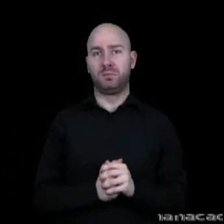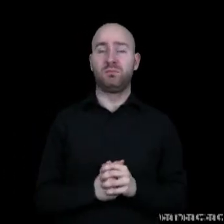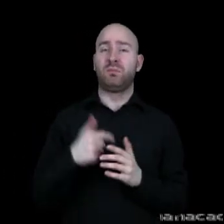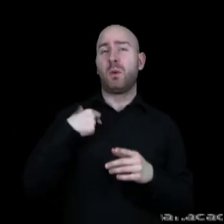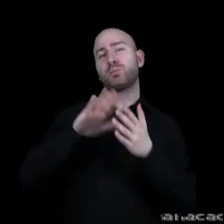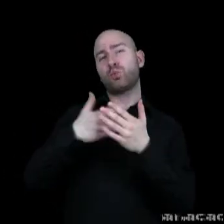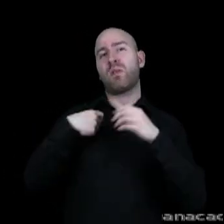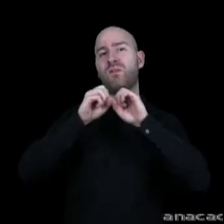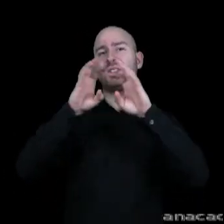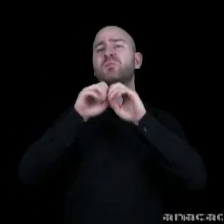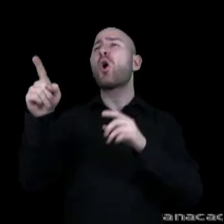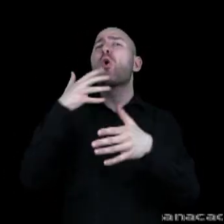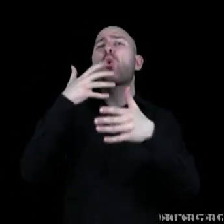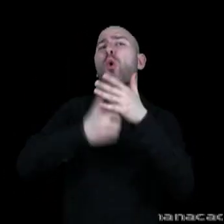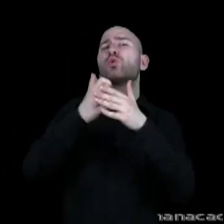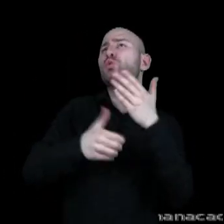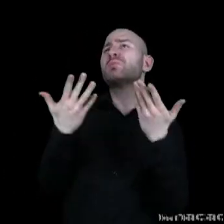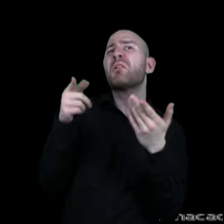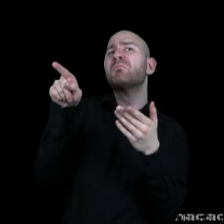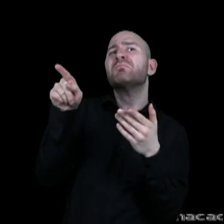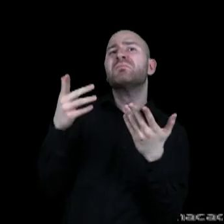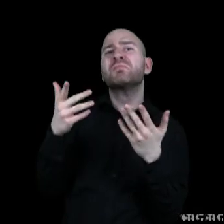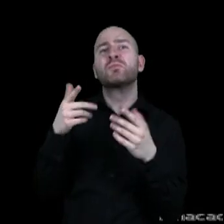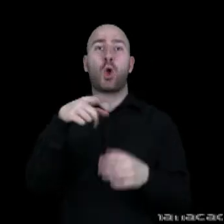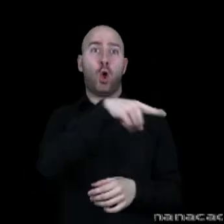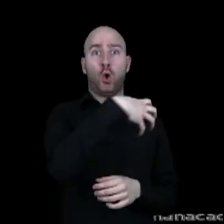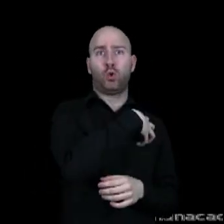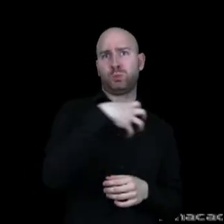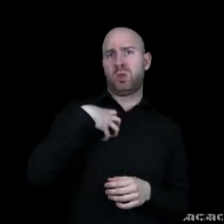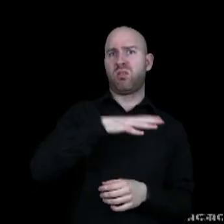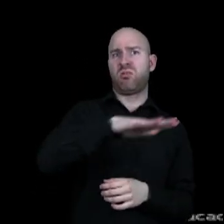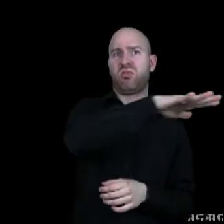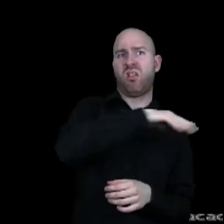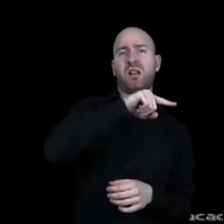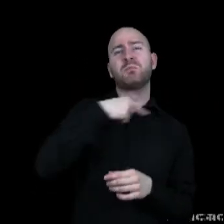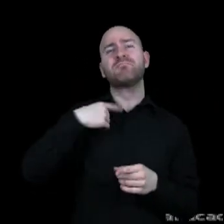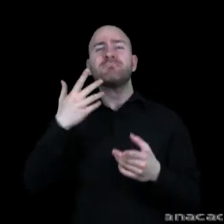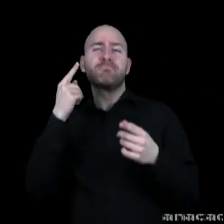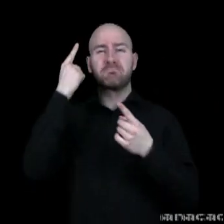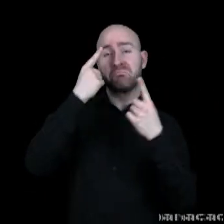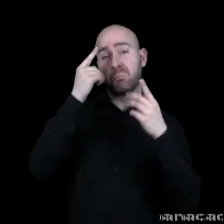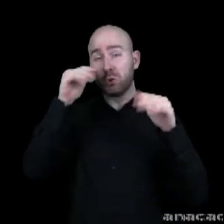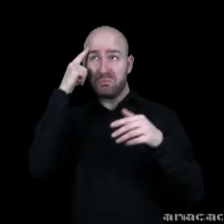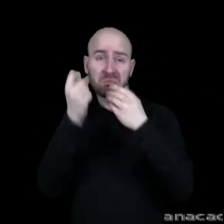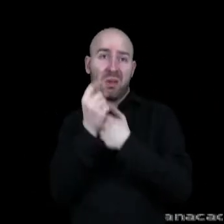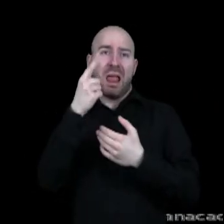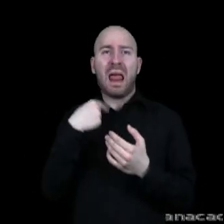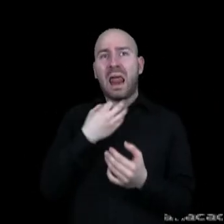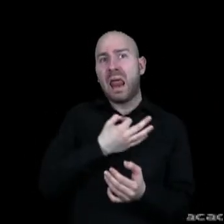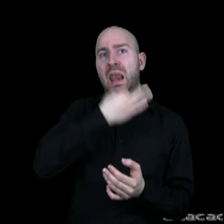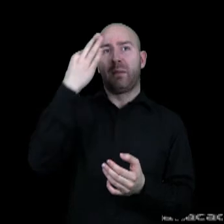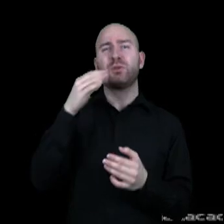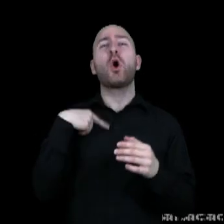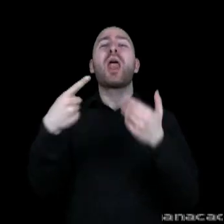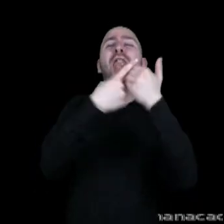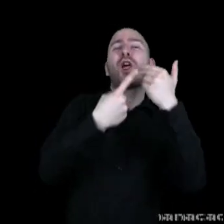Konsumpcja w gospodarce. Objaśnię to na przykładzie. Wyznaczę funkcję konsumpcji dla hipotetycznej gospodarki i zastanowimy się,